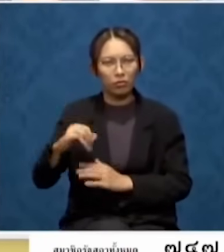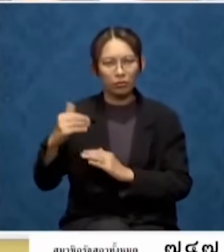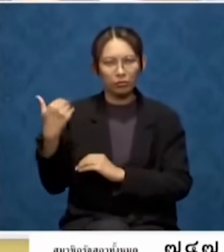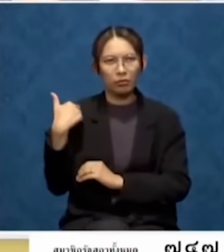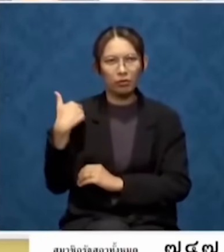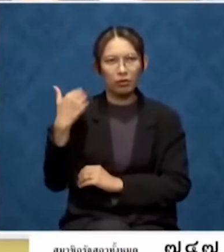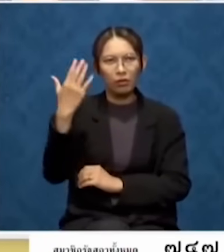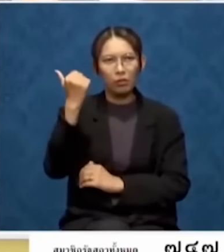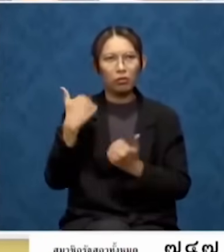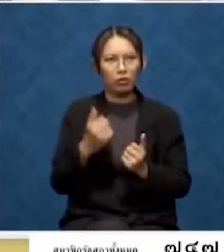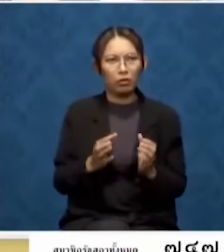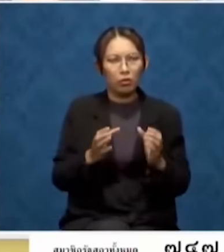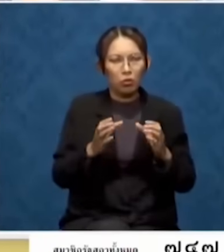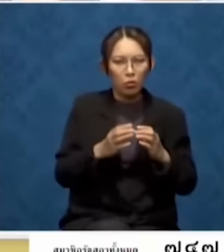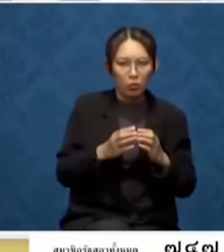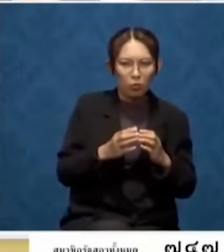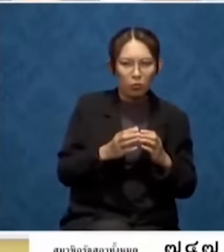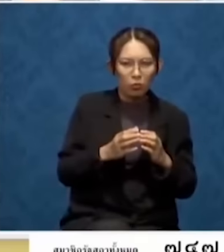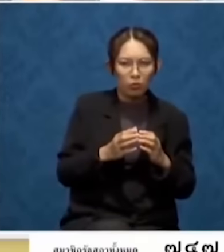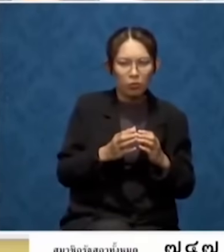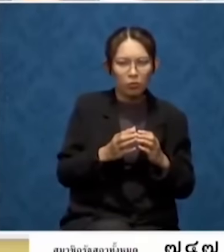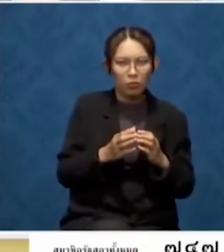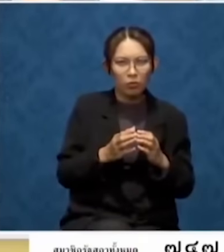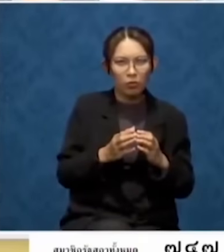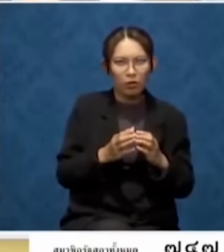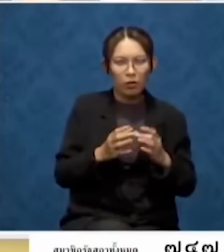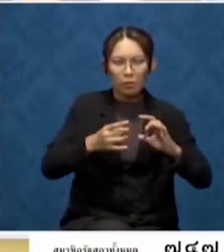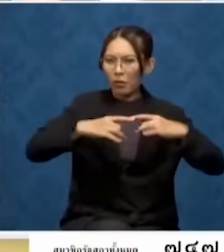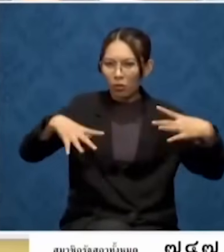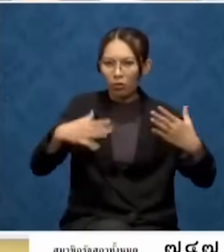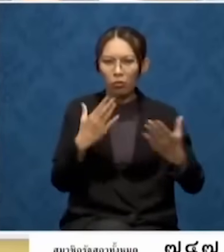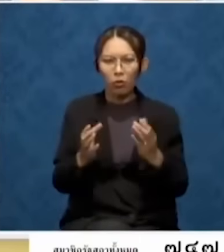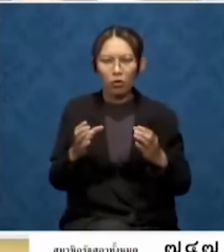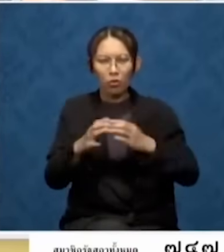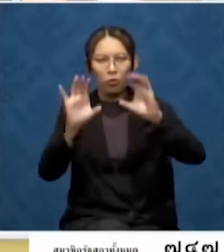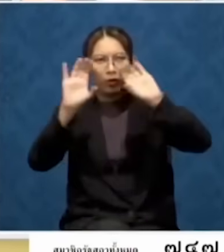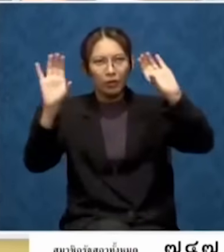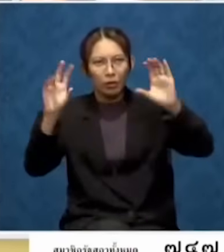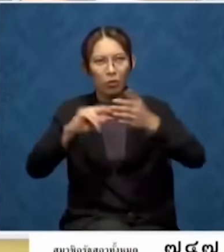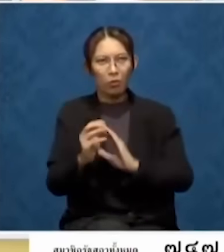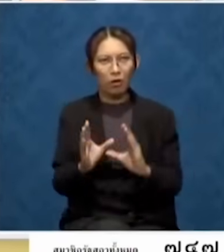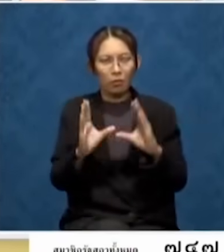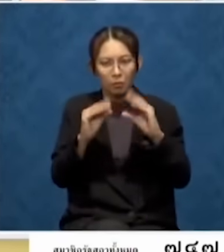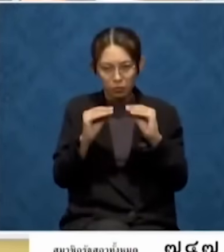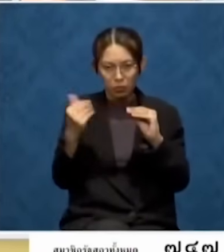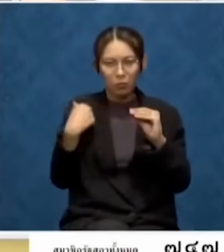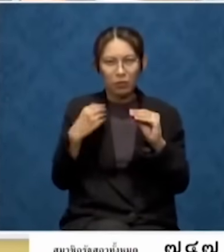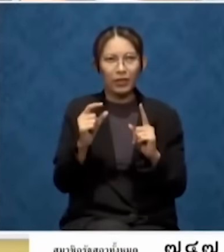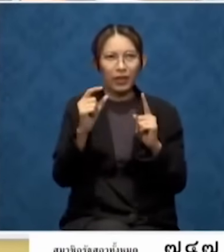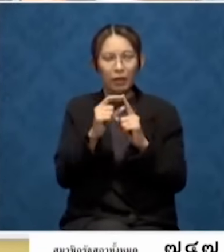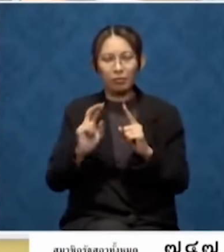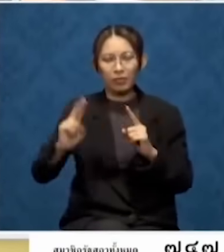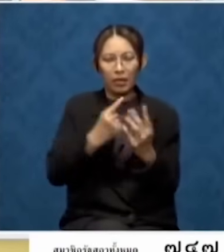าตอนนี้มีวิปฝ่ายค้านตอนนี้มีวิปฝ่ายรัฐบาลแม้แต่การประชุมผมยังใช้เป็นการประชุมตัวแ